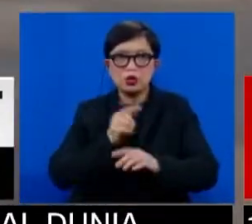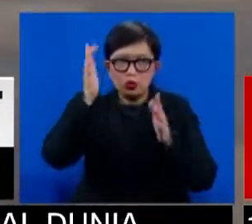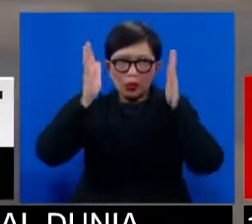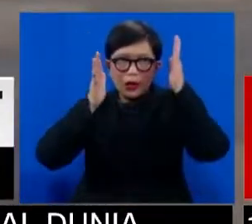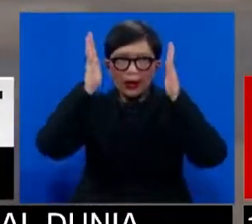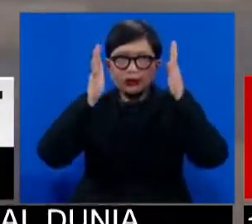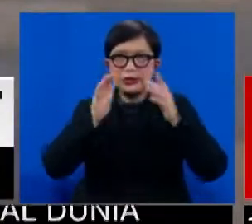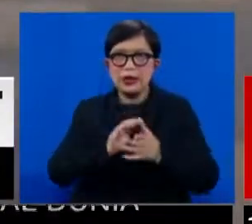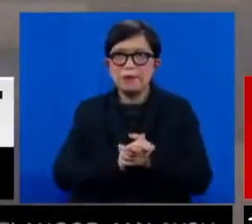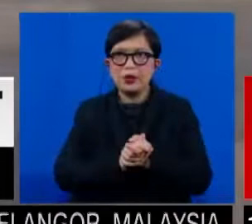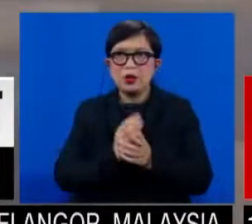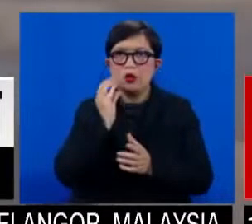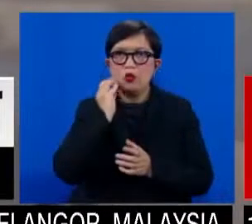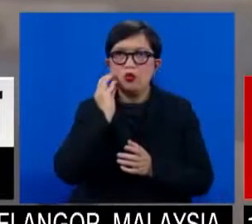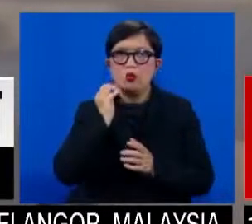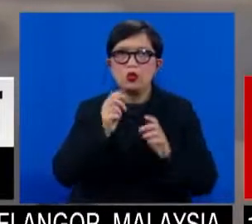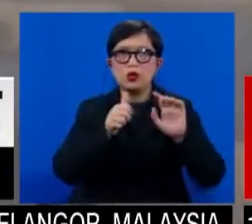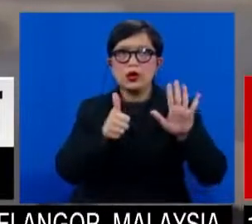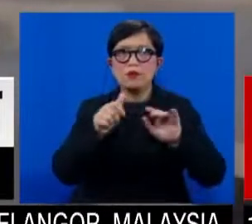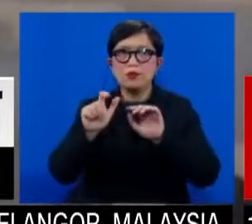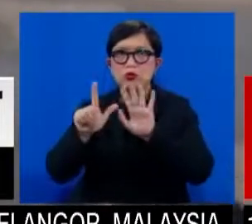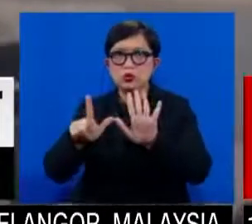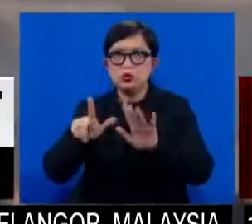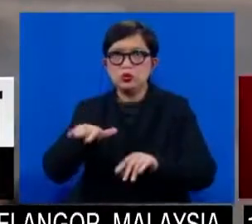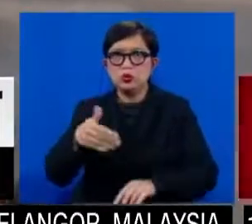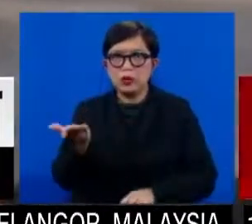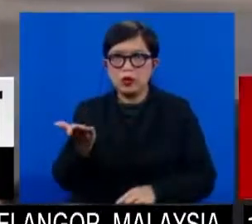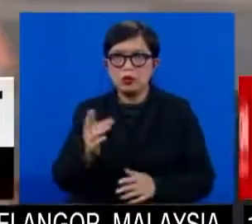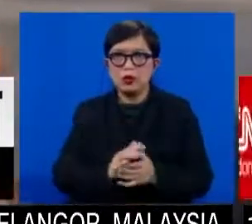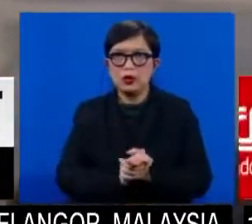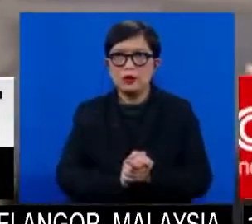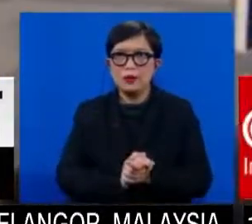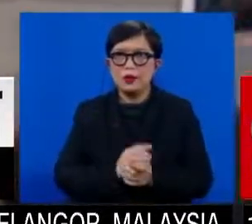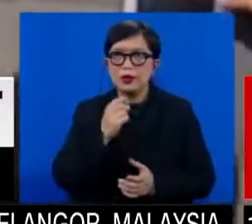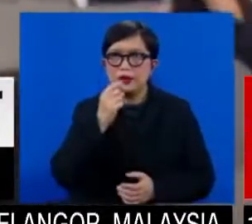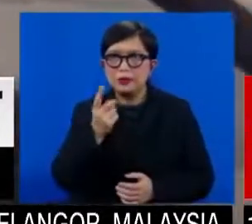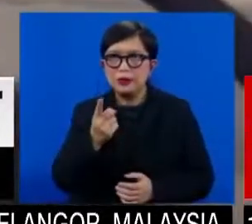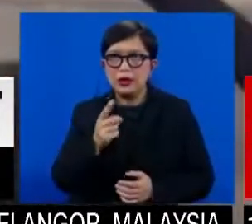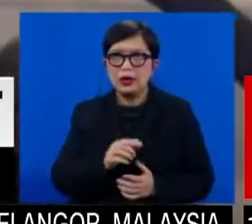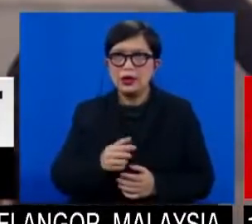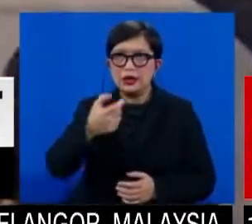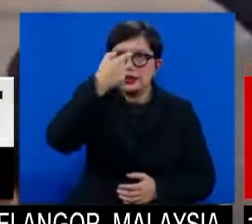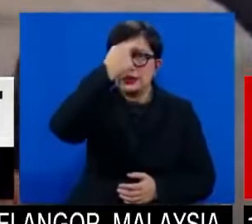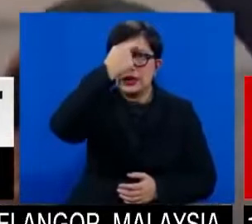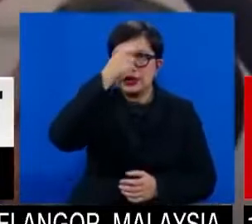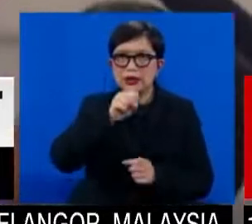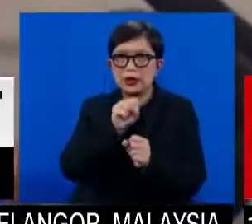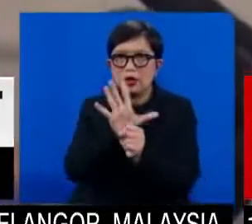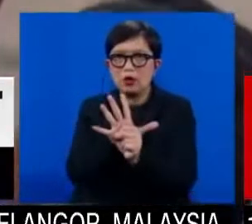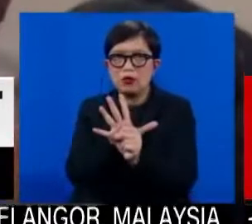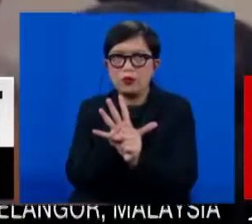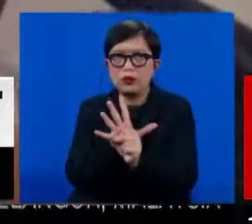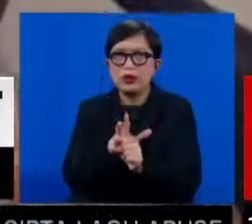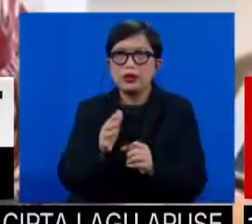wafat diusia 67 tahun setelah dikabarkan sakit kofit nineteen di Malaysia wafatnya